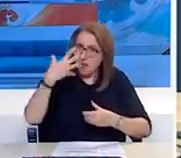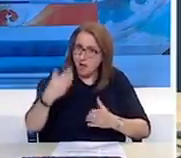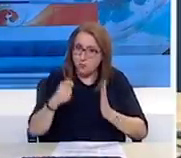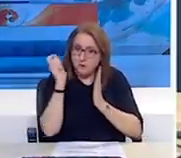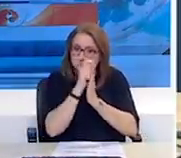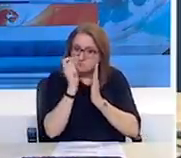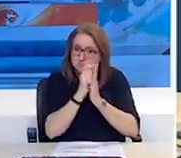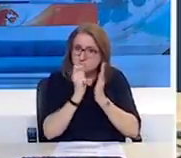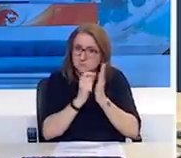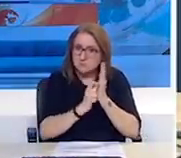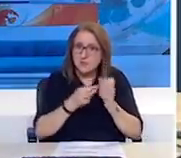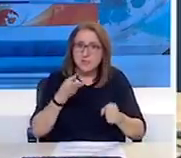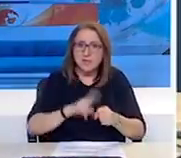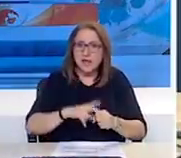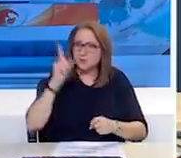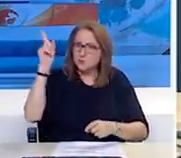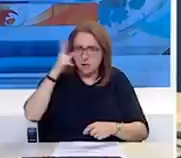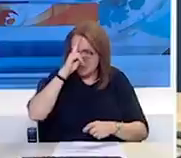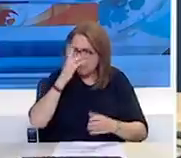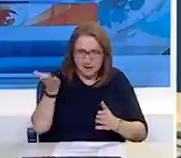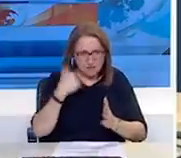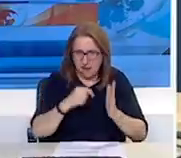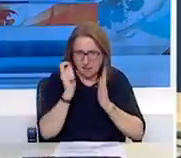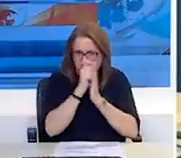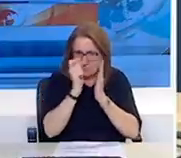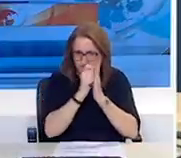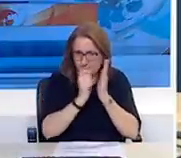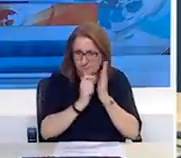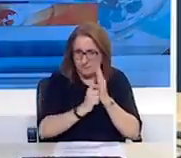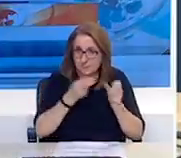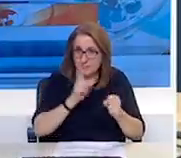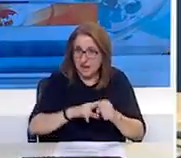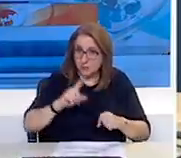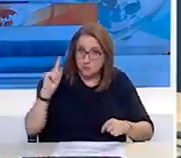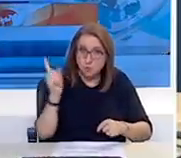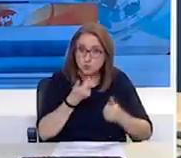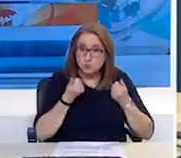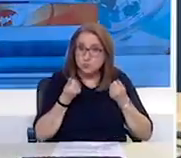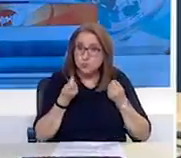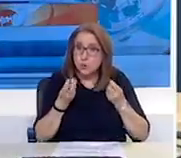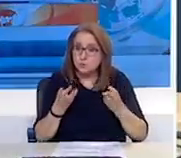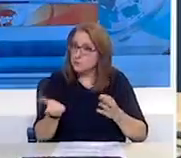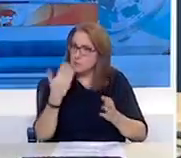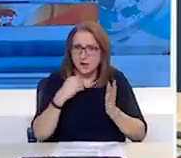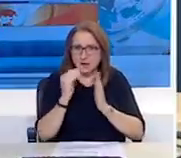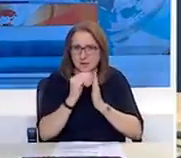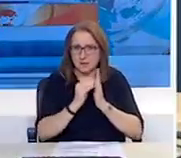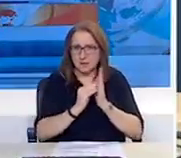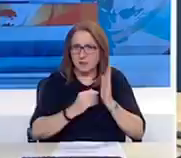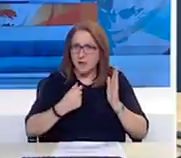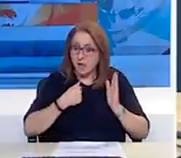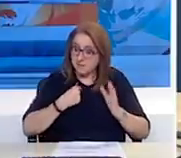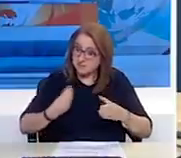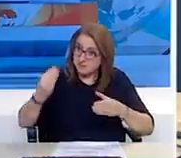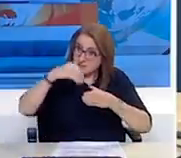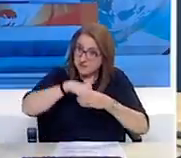καταγραφή των θανάτων. Δεν έχει καθολική κάλυψη των μεθ και των θανάτων από κοροναϊό όπως έχουμε εμείς, τα οποία